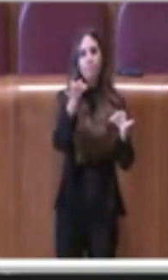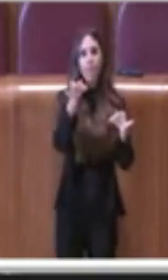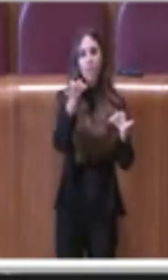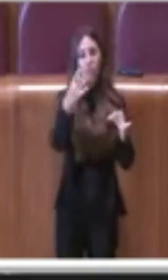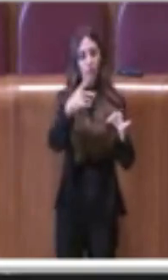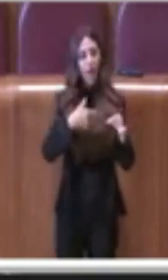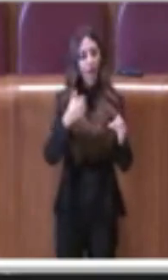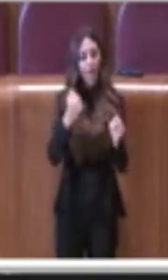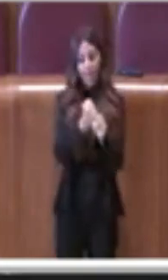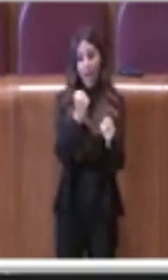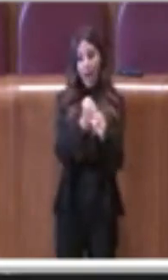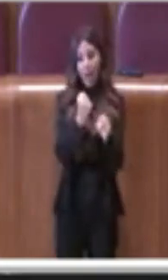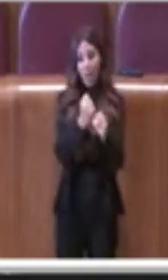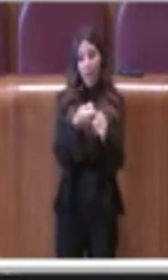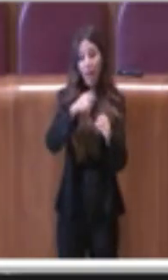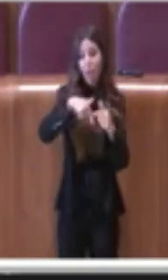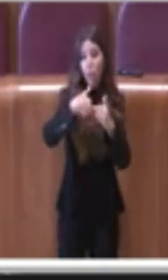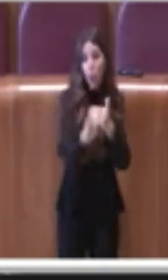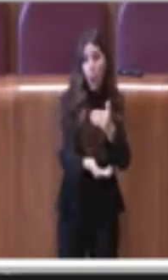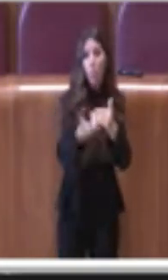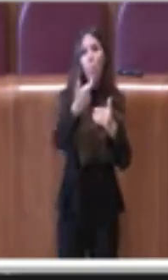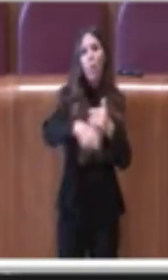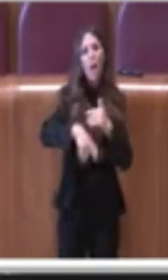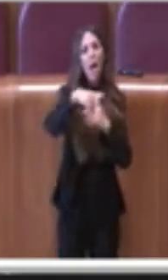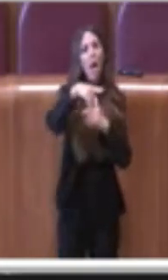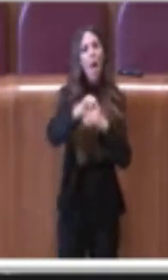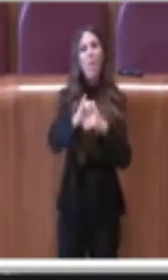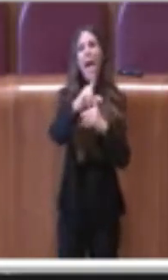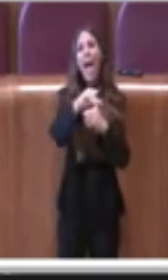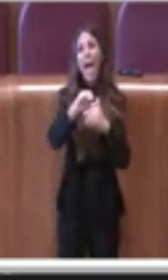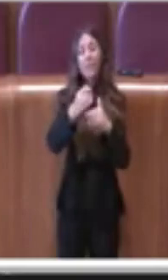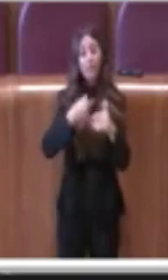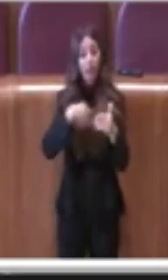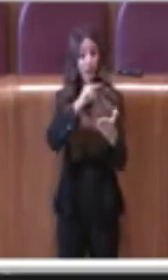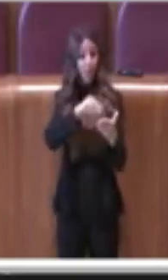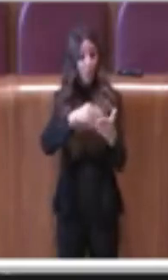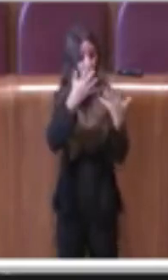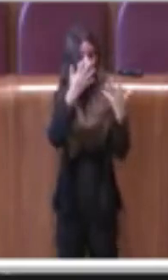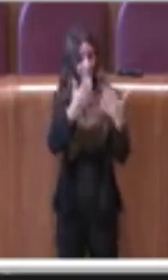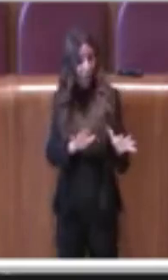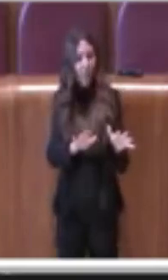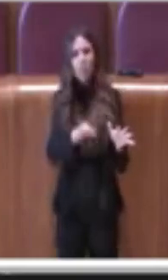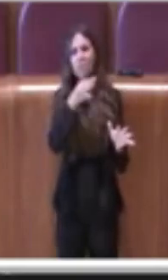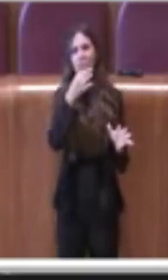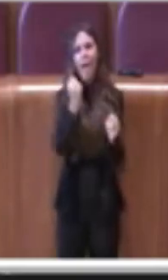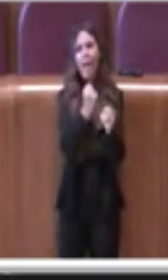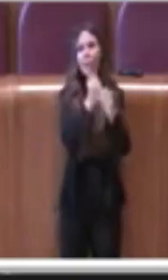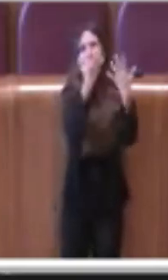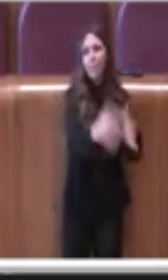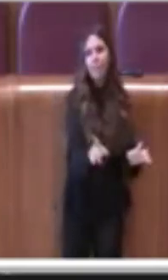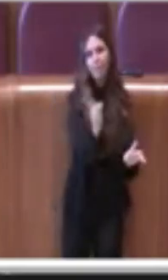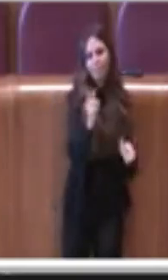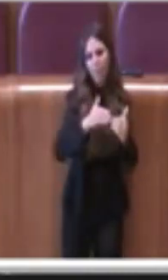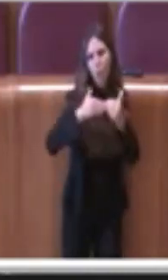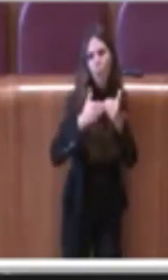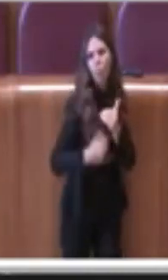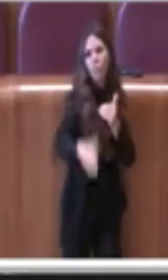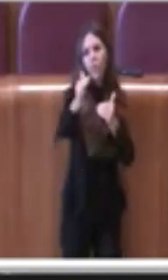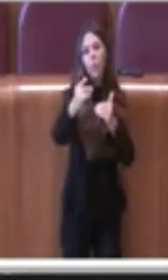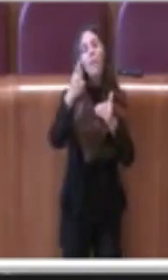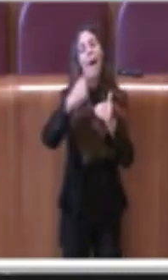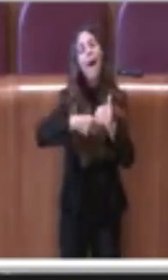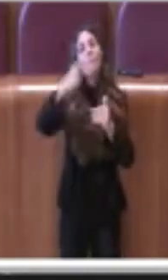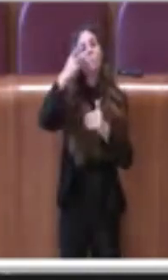un lavoro ulteriore perché su PAESC una volta votato non terminerà qui l'azione di Roma Capitale, ma